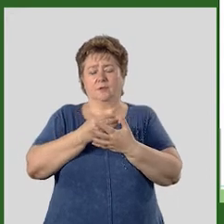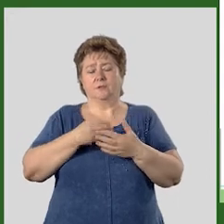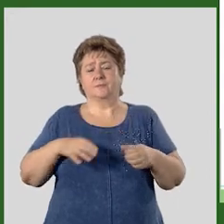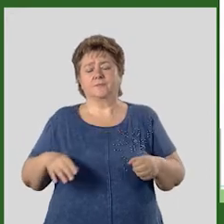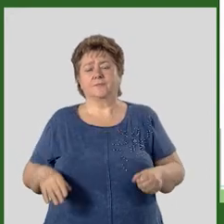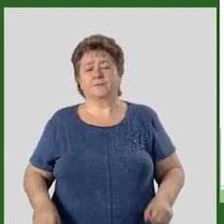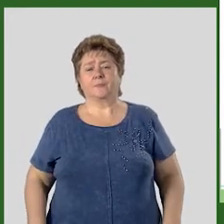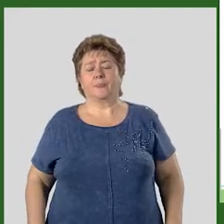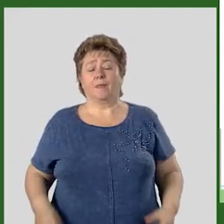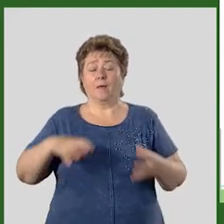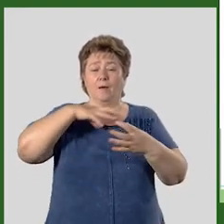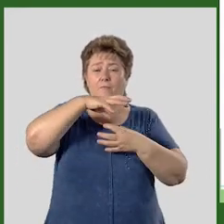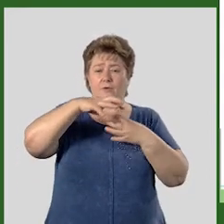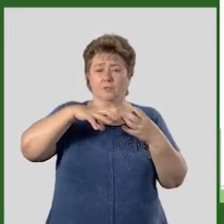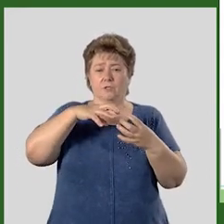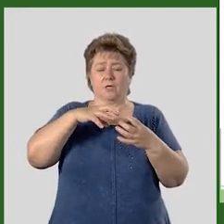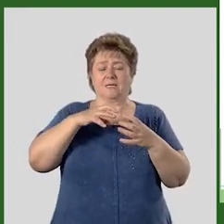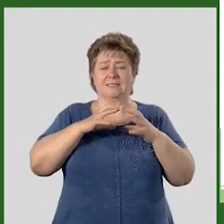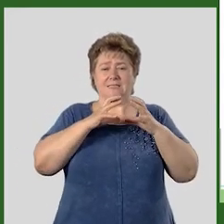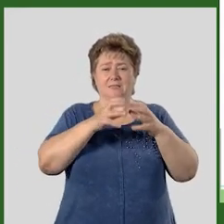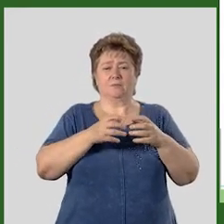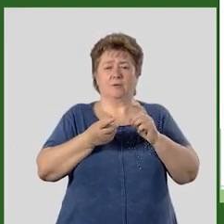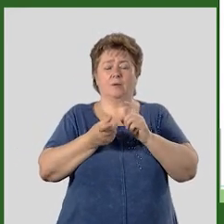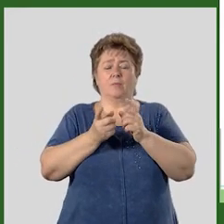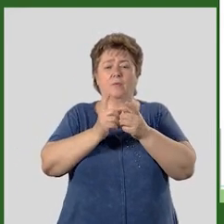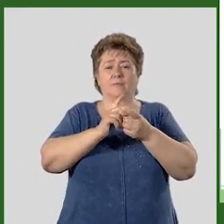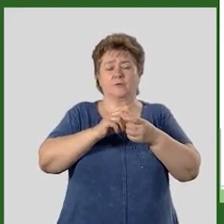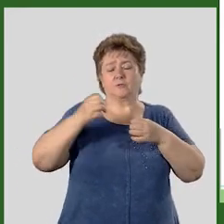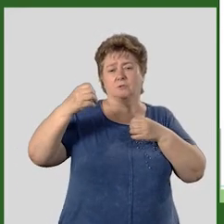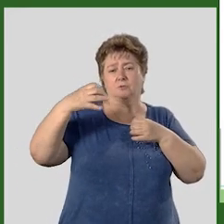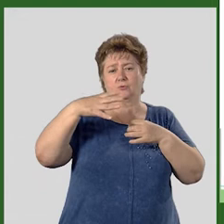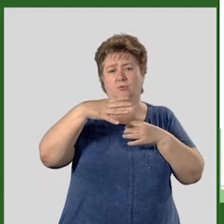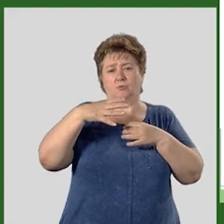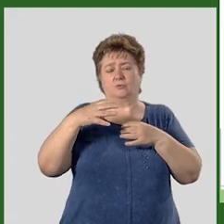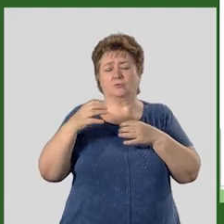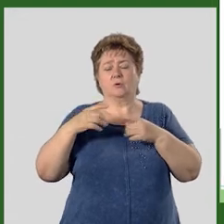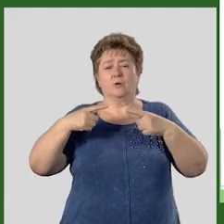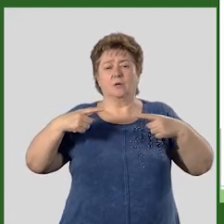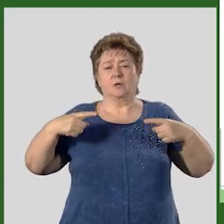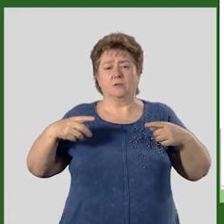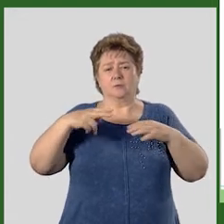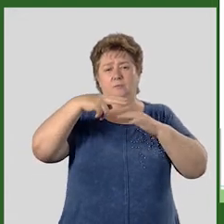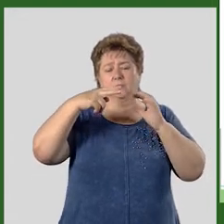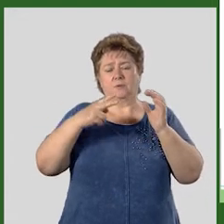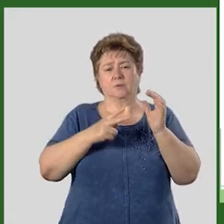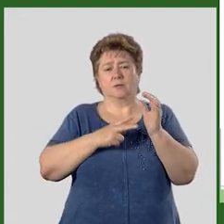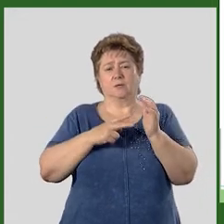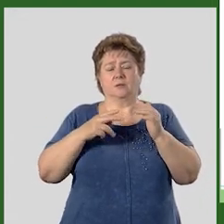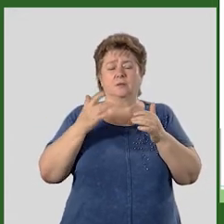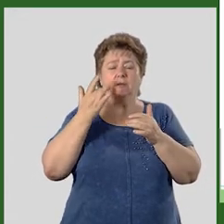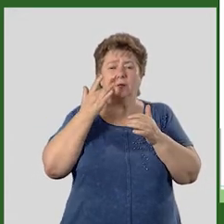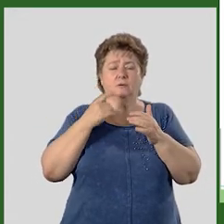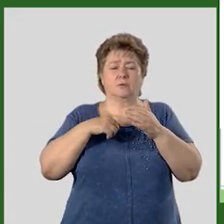оси. Вращаясь, Земля поворачивается к Солнцу различными меридианами, на